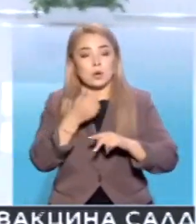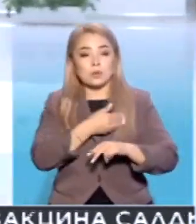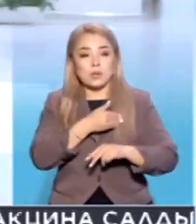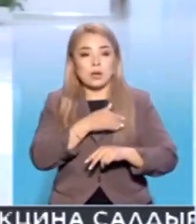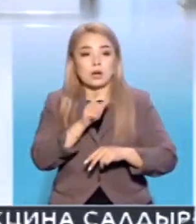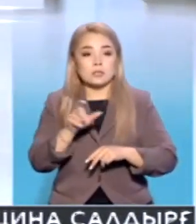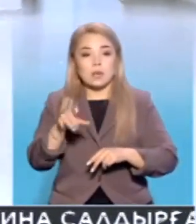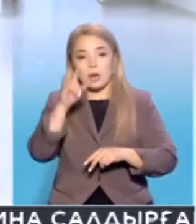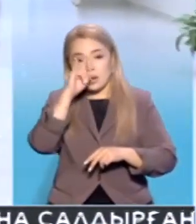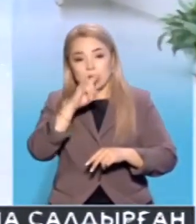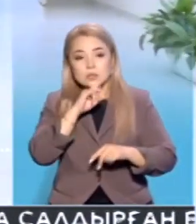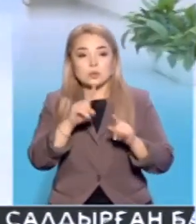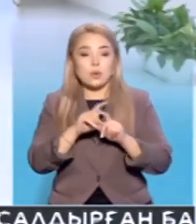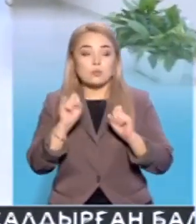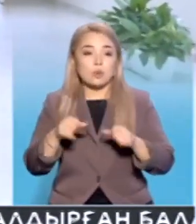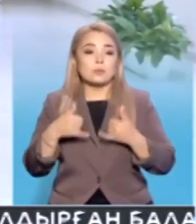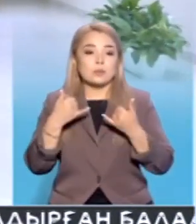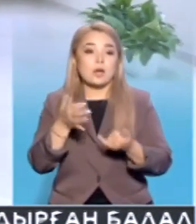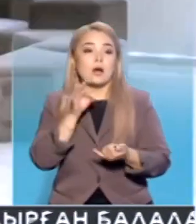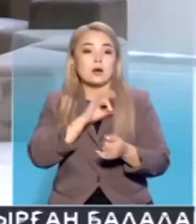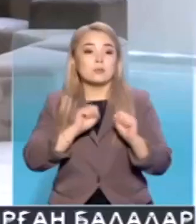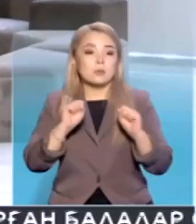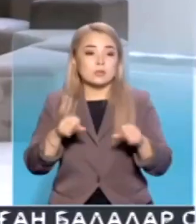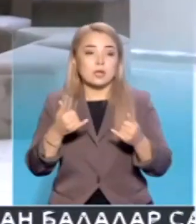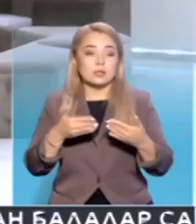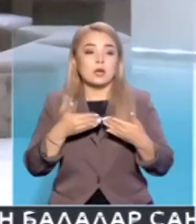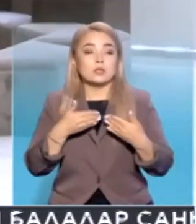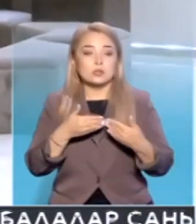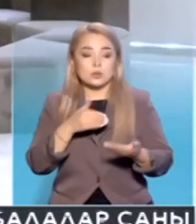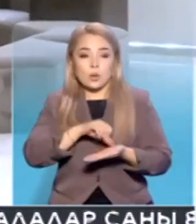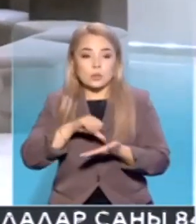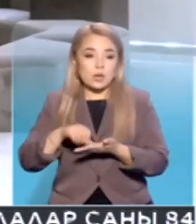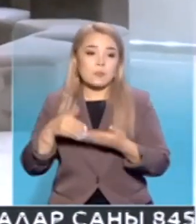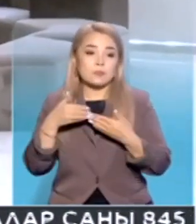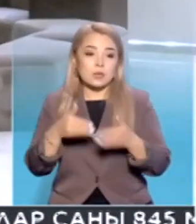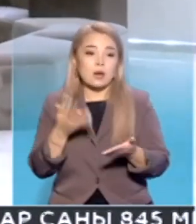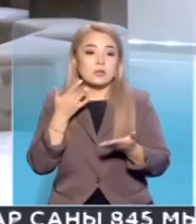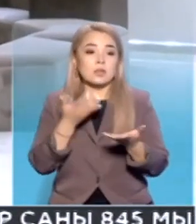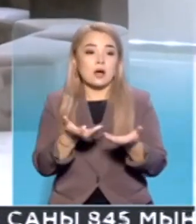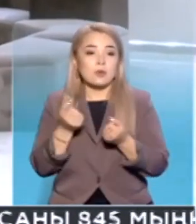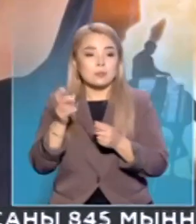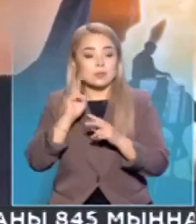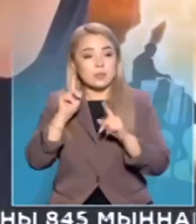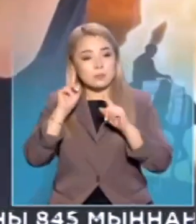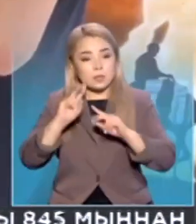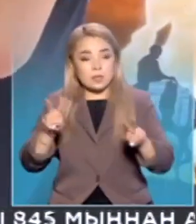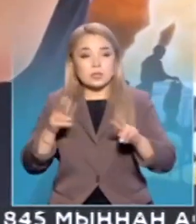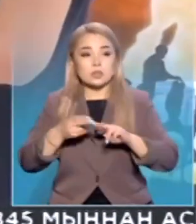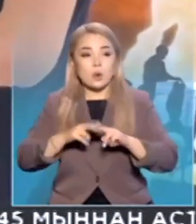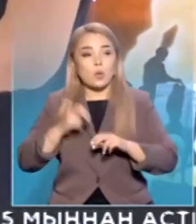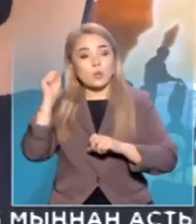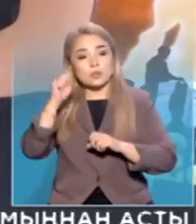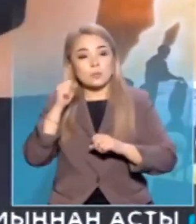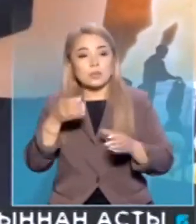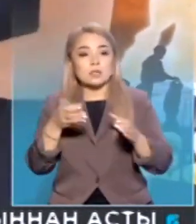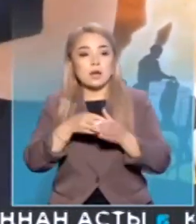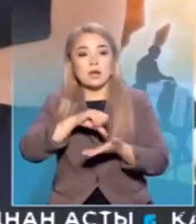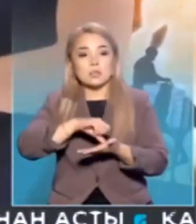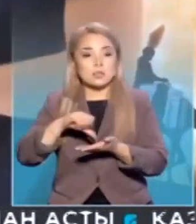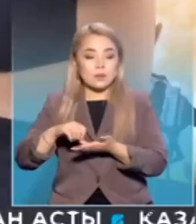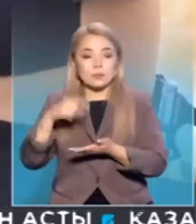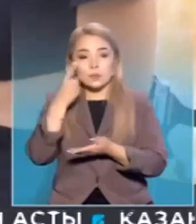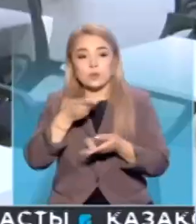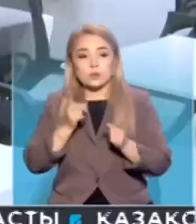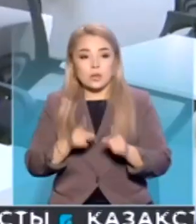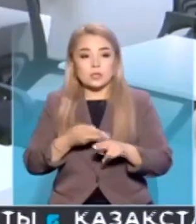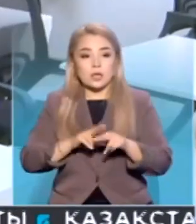қазақстандық түлектер де бұл мүмкіндікті пайдалана алады. Түлектерді қабылдау қашан басталатыны әзірге белгісіз. Өзбекстан тарапы ресми хат жіберген соң